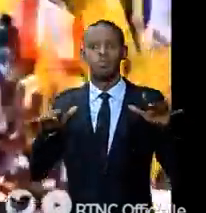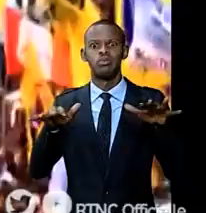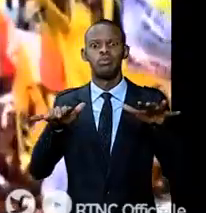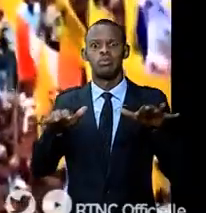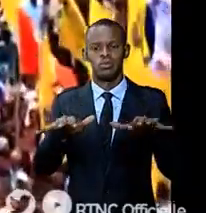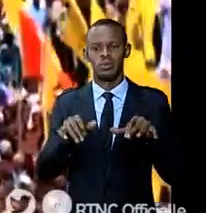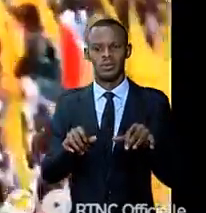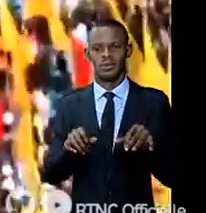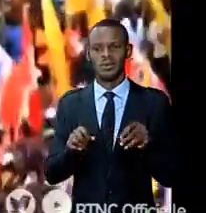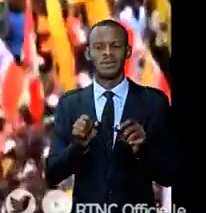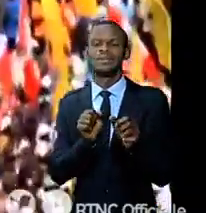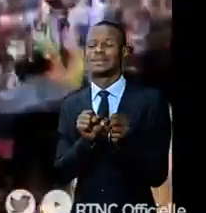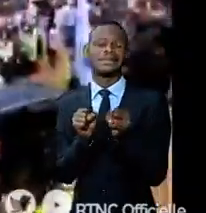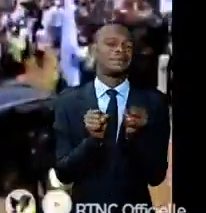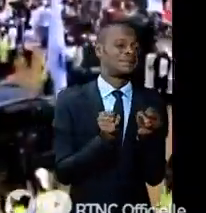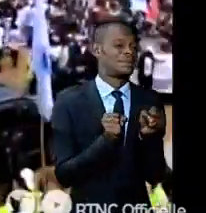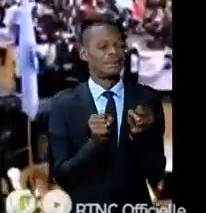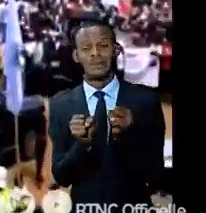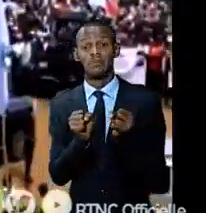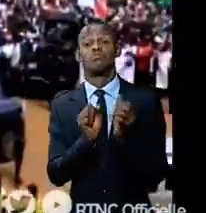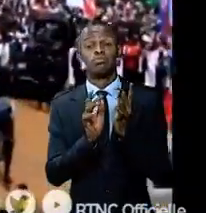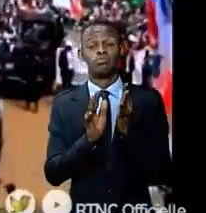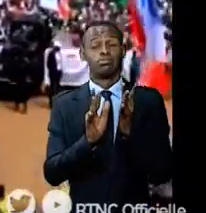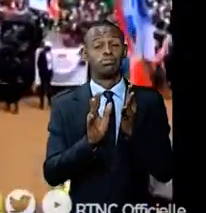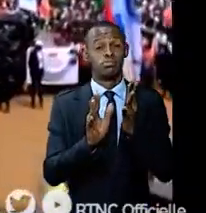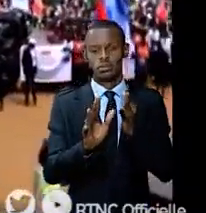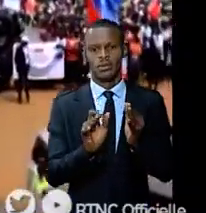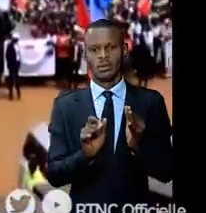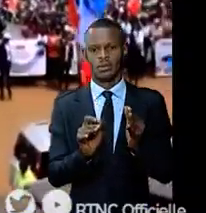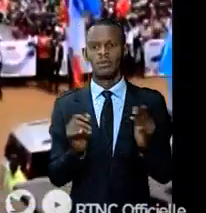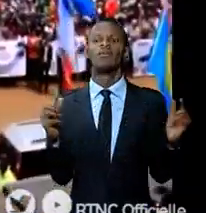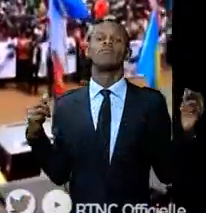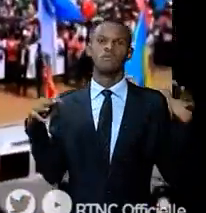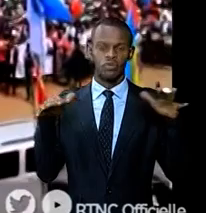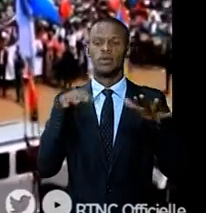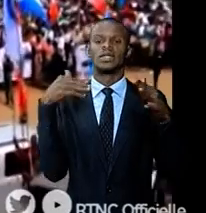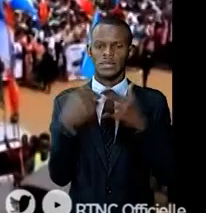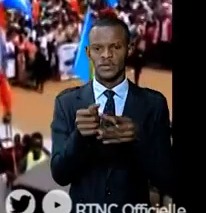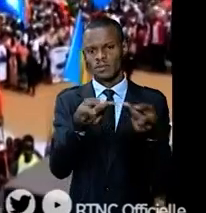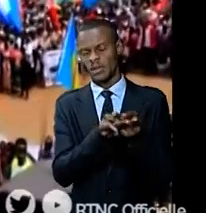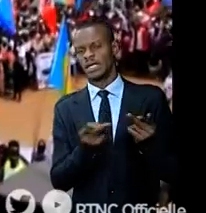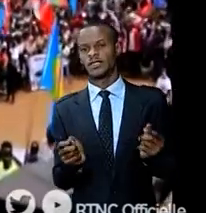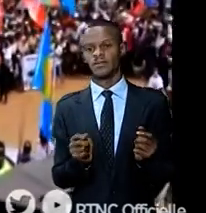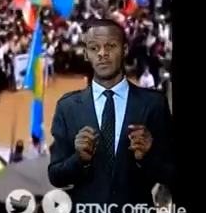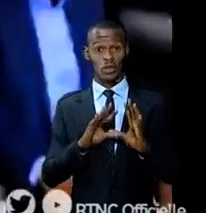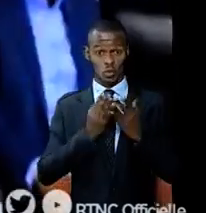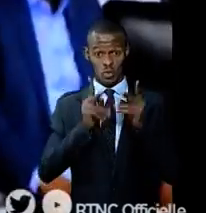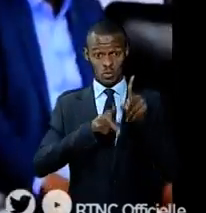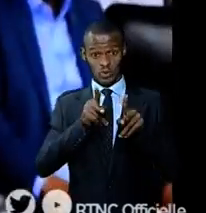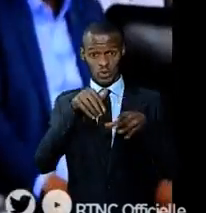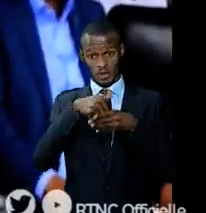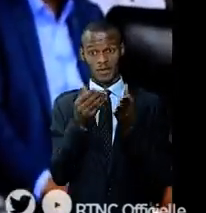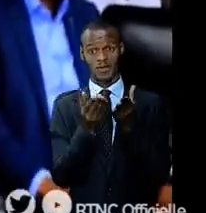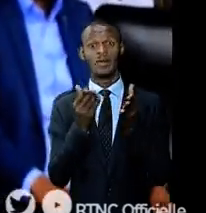très attendu, on dirait même historique, que tout Bukavu ne voulait pas rater. Ils sont venus très nombreux écouter Éric